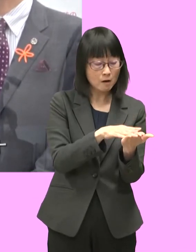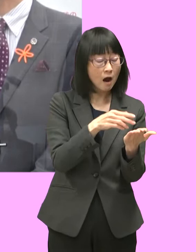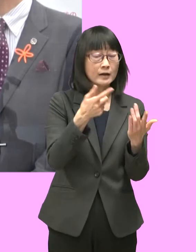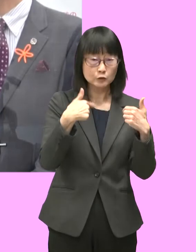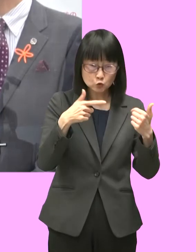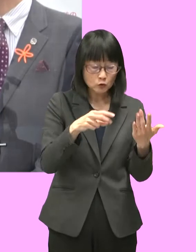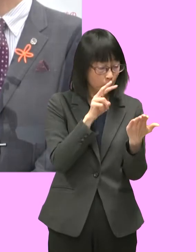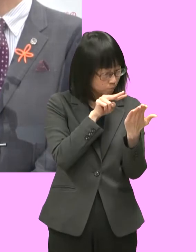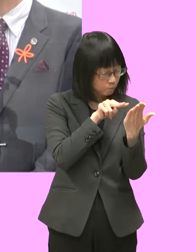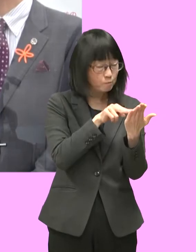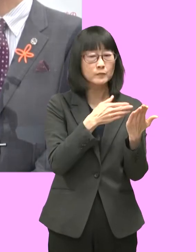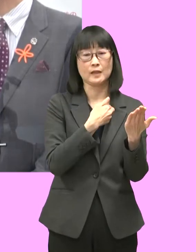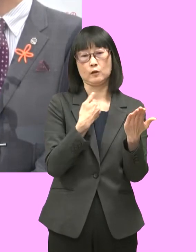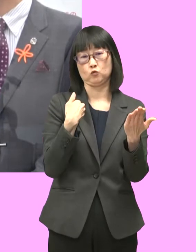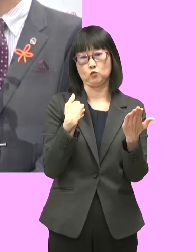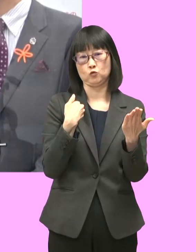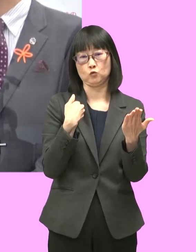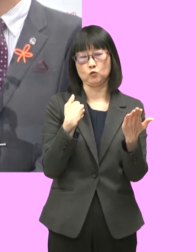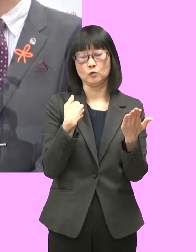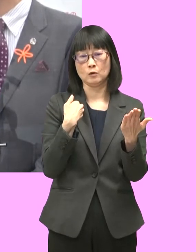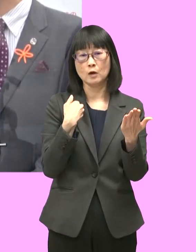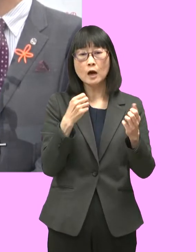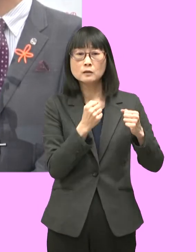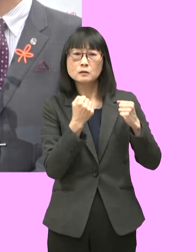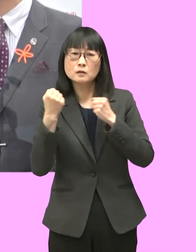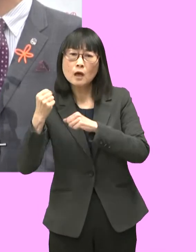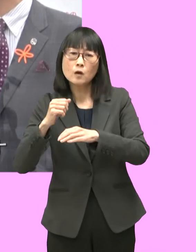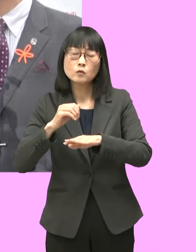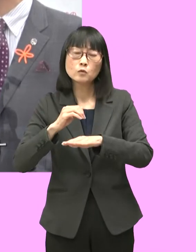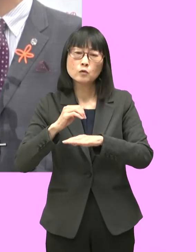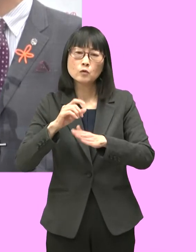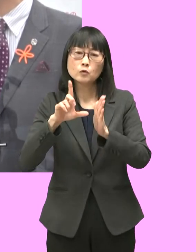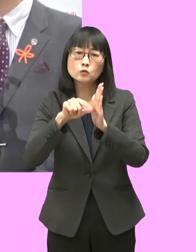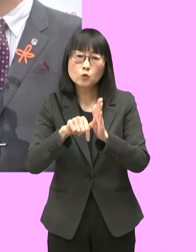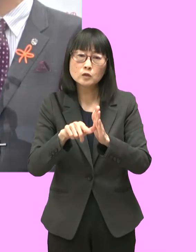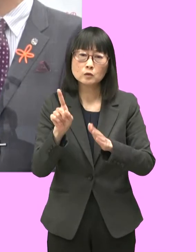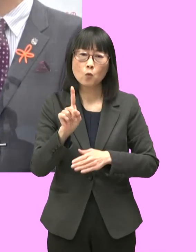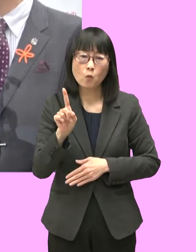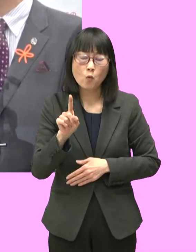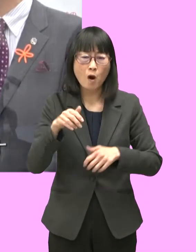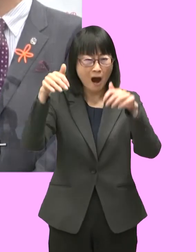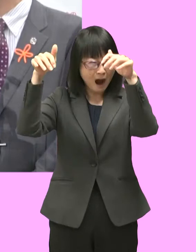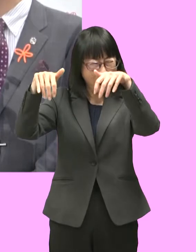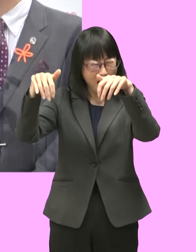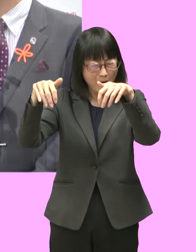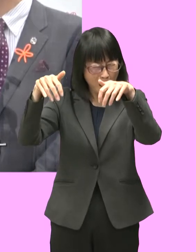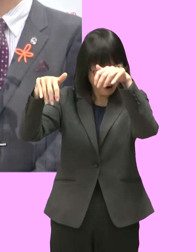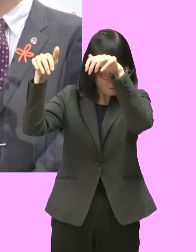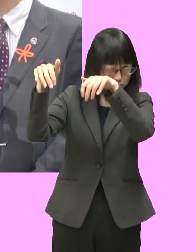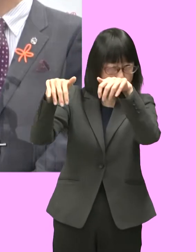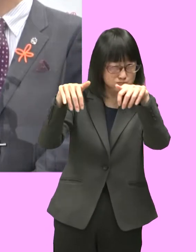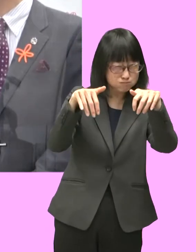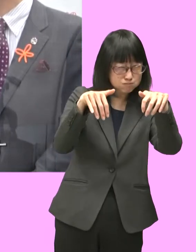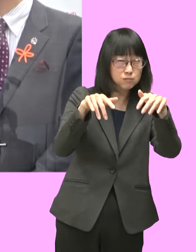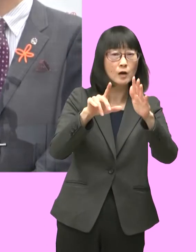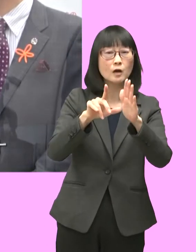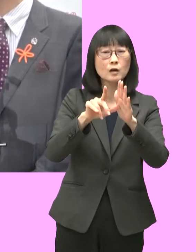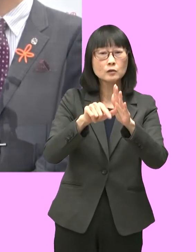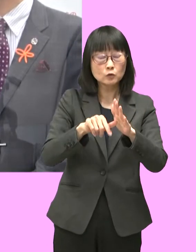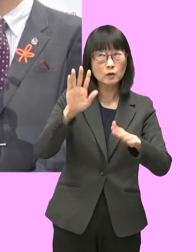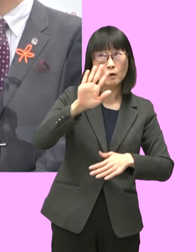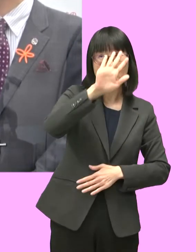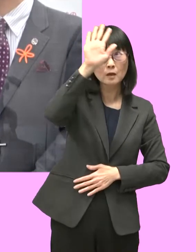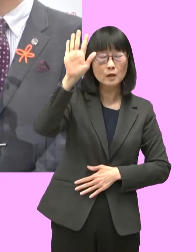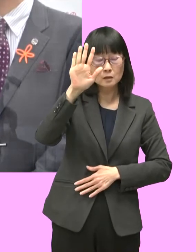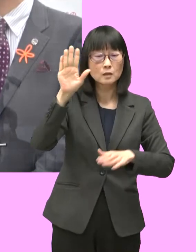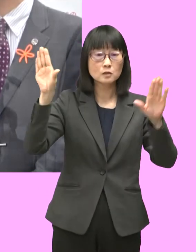認しましょう。雨が強くなってきたり災害が予測されたら、まずは気象情報を収集しまし